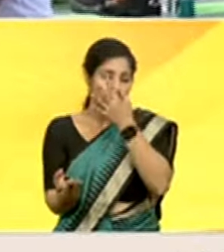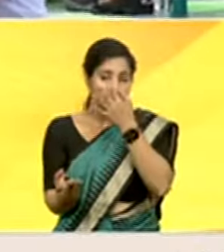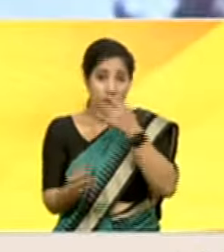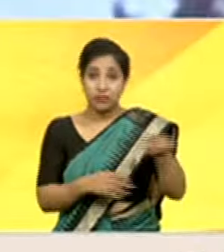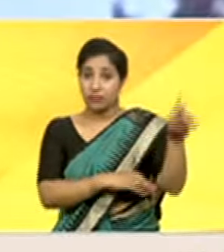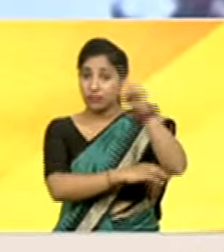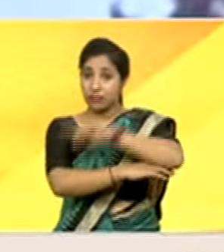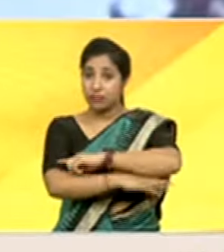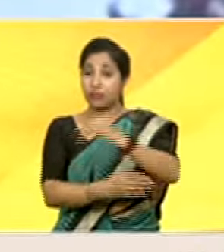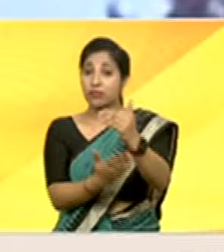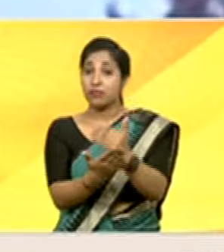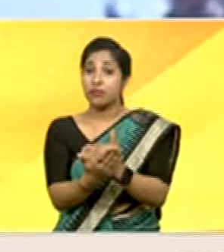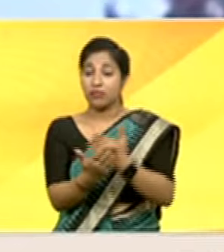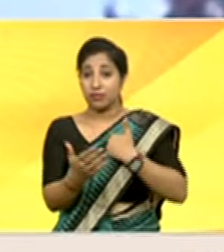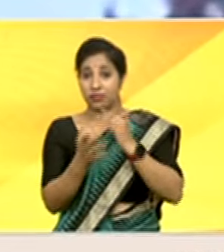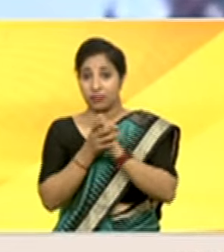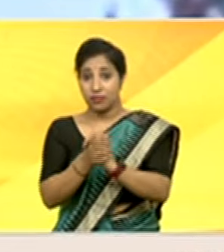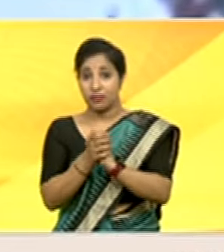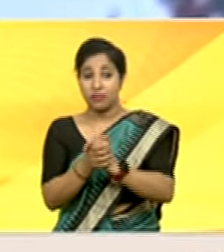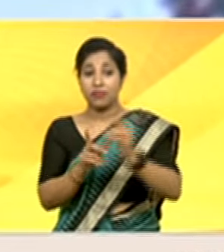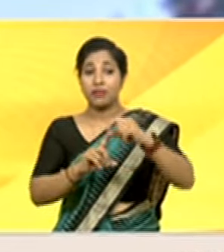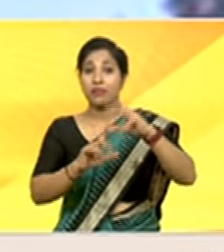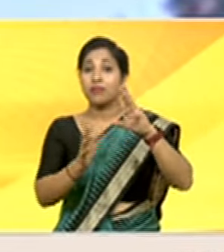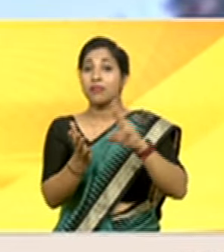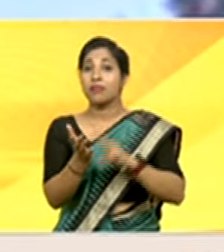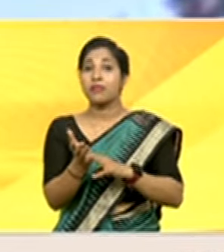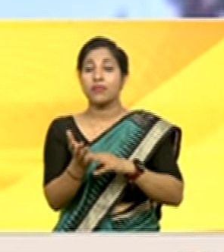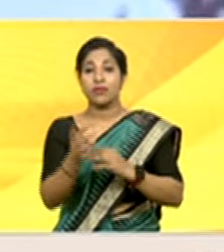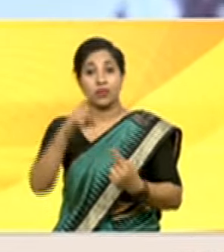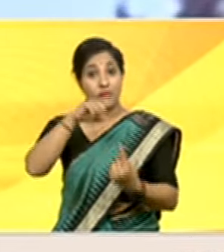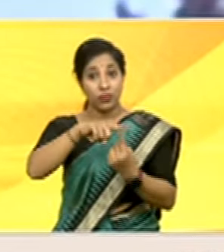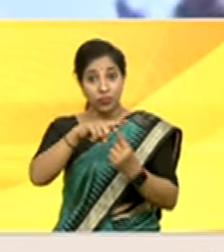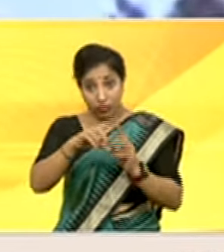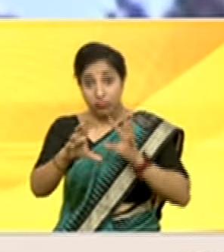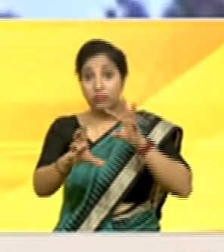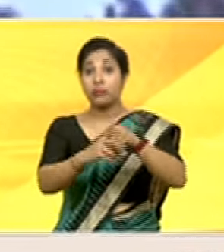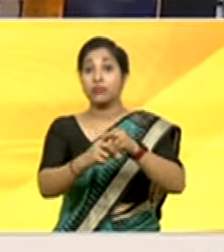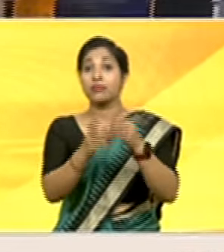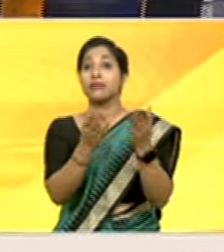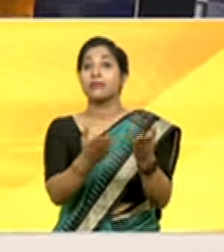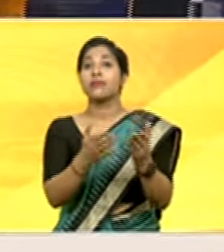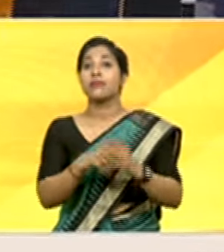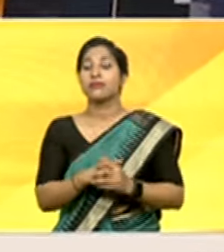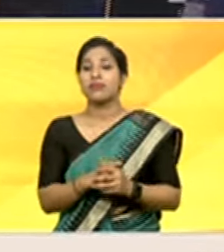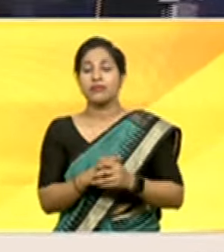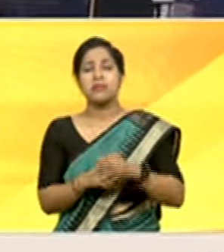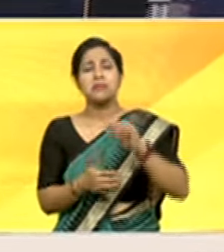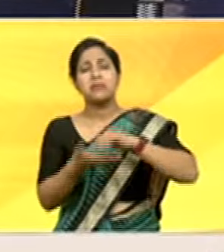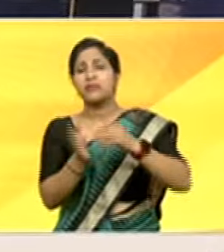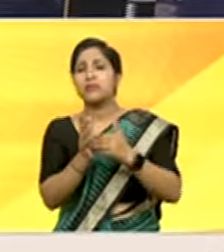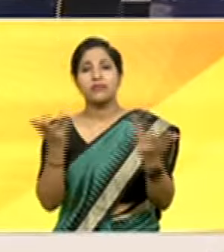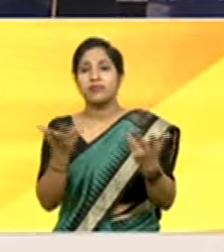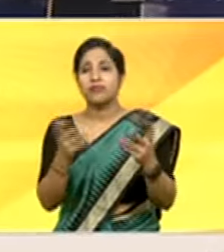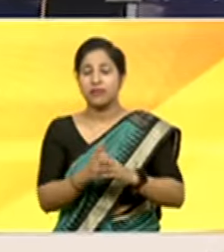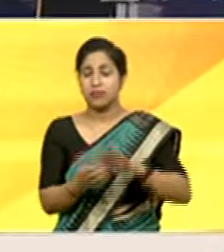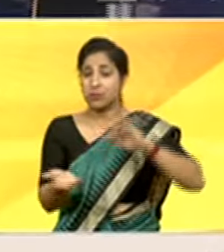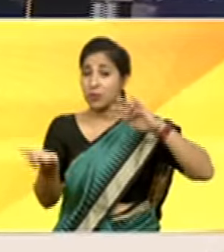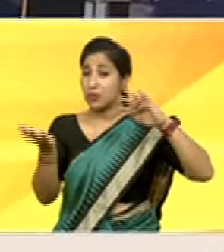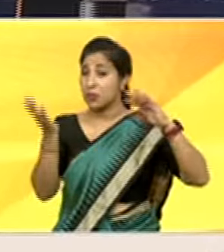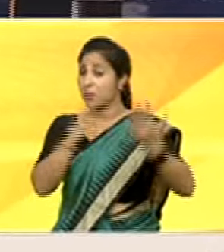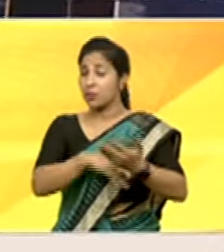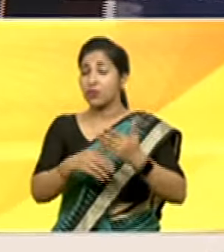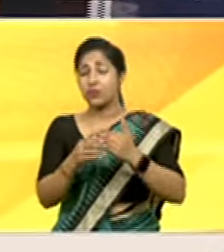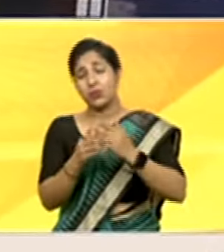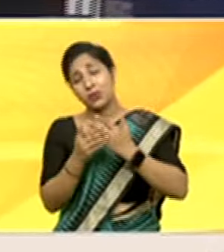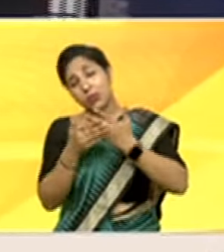जिसमें मेरे मित्र प्रधानमंत्री टोब्ग्य भी शामूल हुए। यानि दुनिया के